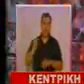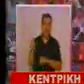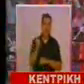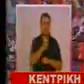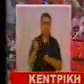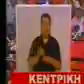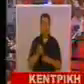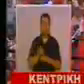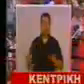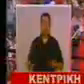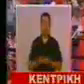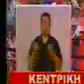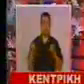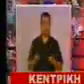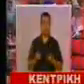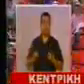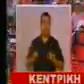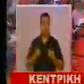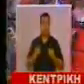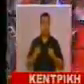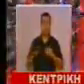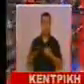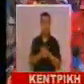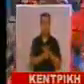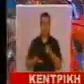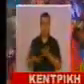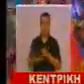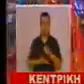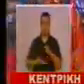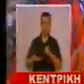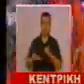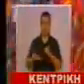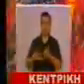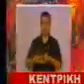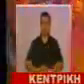αυτοαπασχολούμενε, νέα, αγρότη,